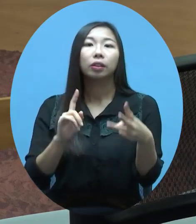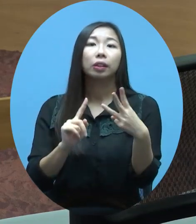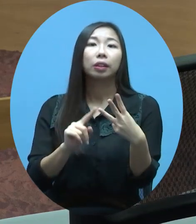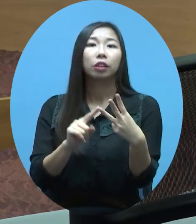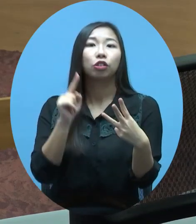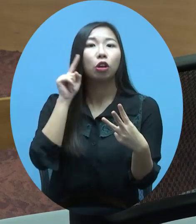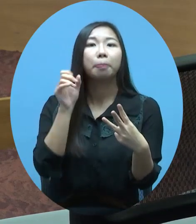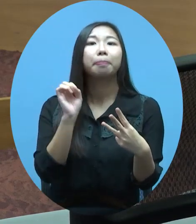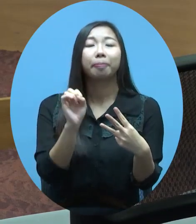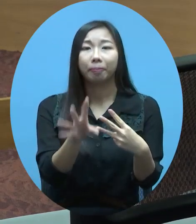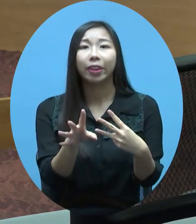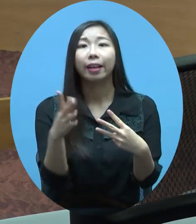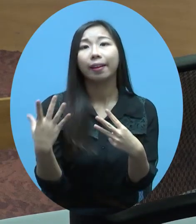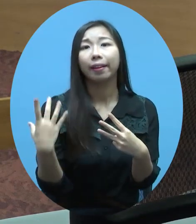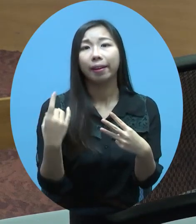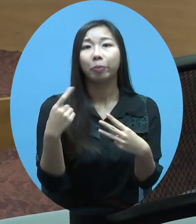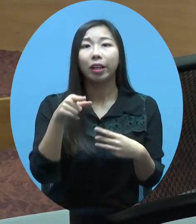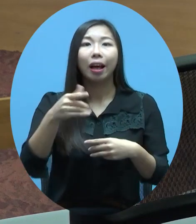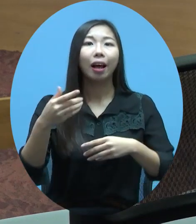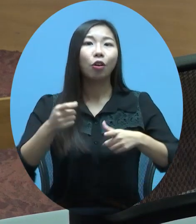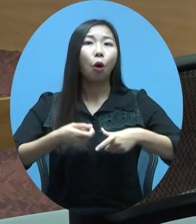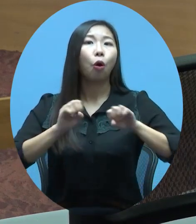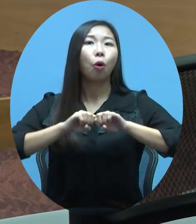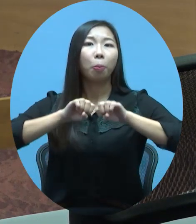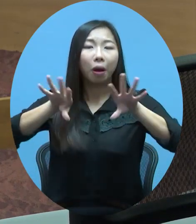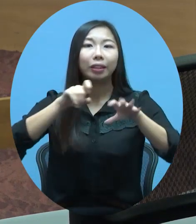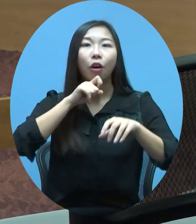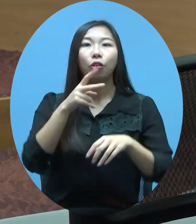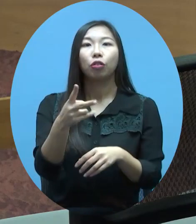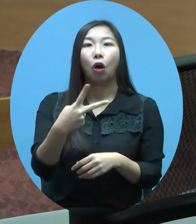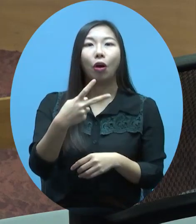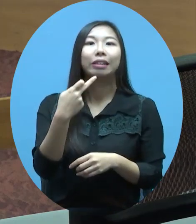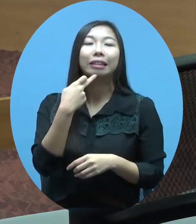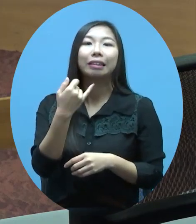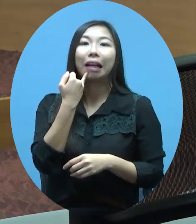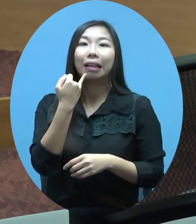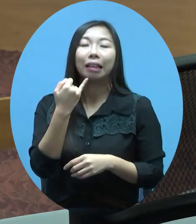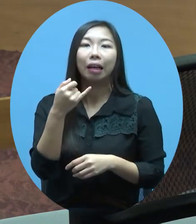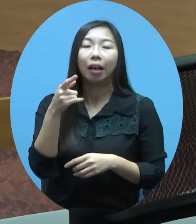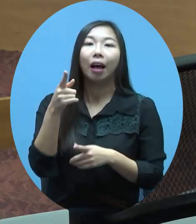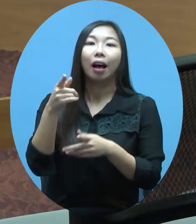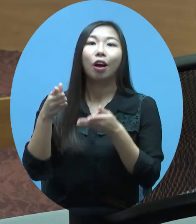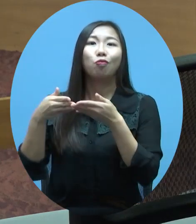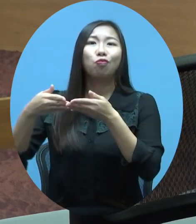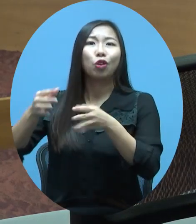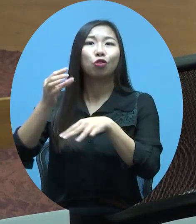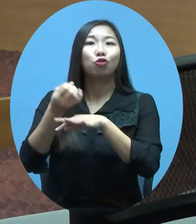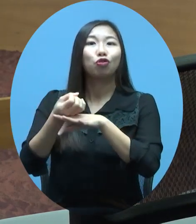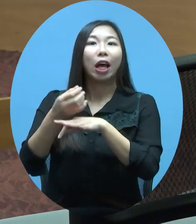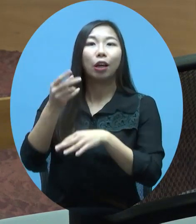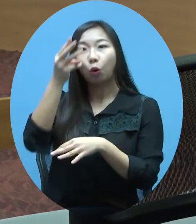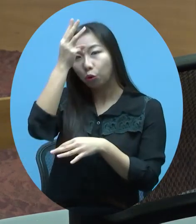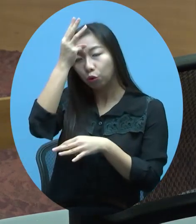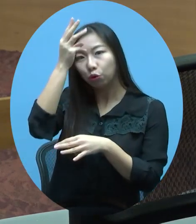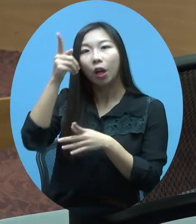想問翻尋日你哋公布有兩子弟坐鑽石公主號翻嚟嗰兩子弟確診啦。咁我